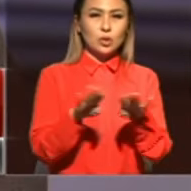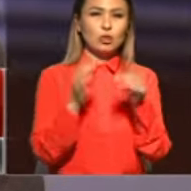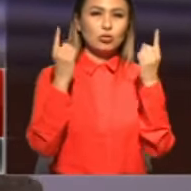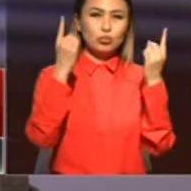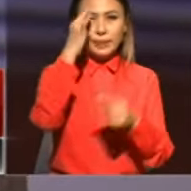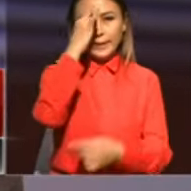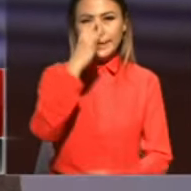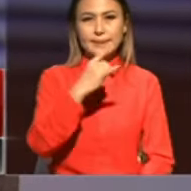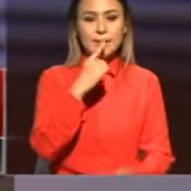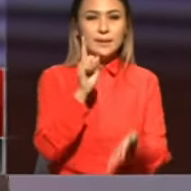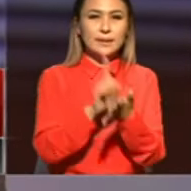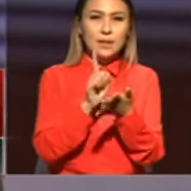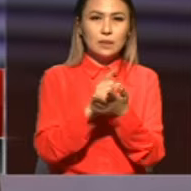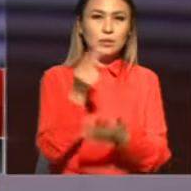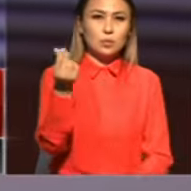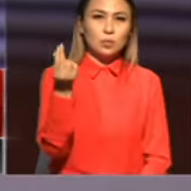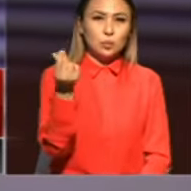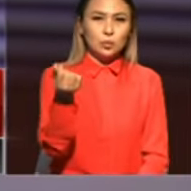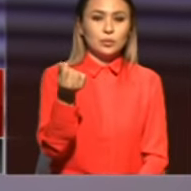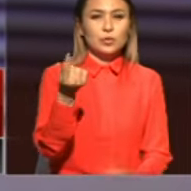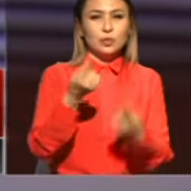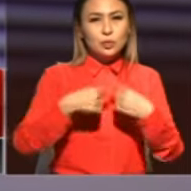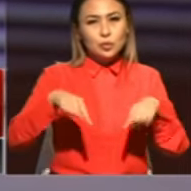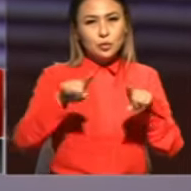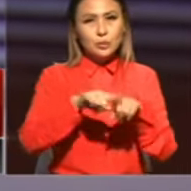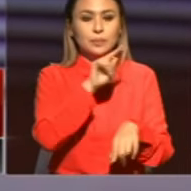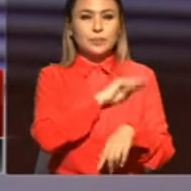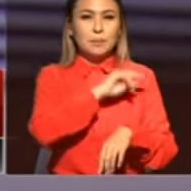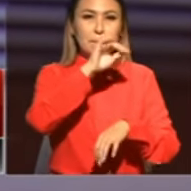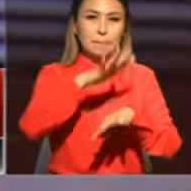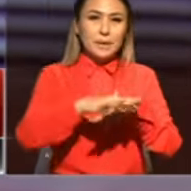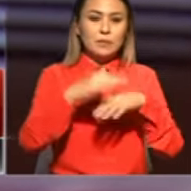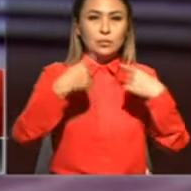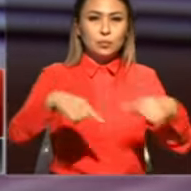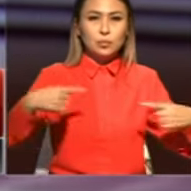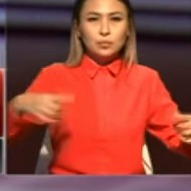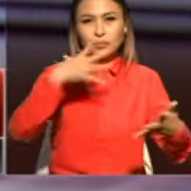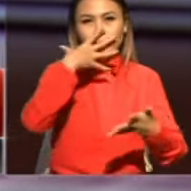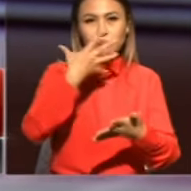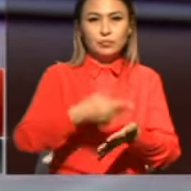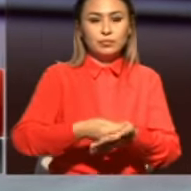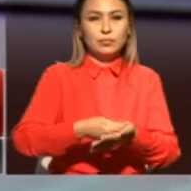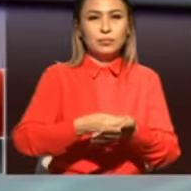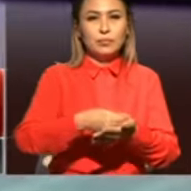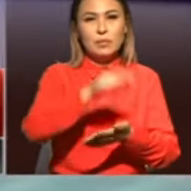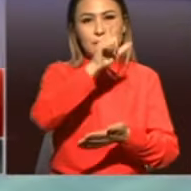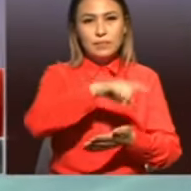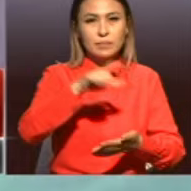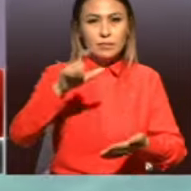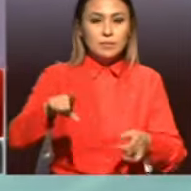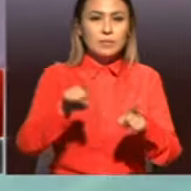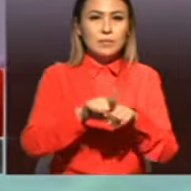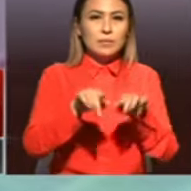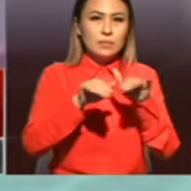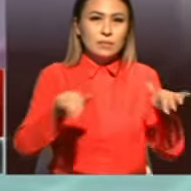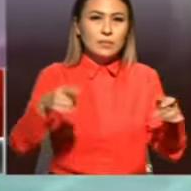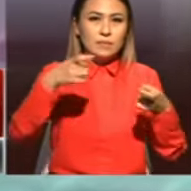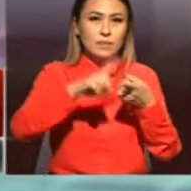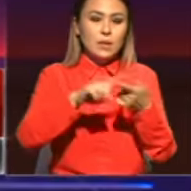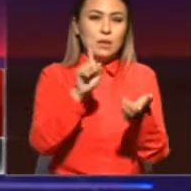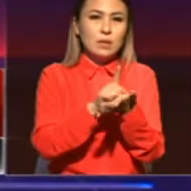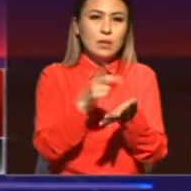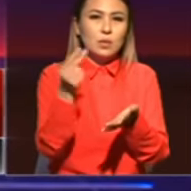Қазақстандағы салық төлеуші ұйымдар, органдар, банктер, басқалар болсын, өз лауазымдарына, өз дәрежелеріне сай салық төлеп